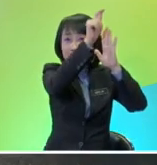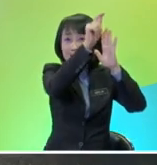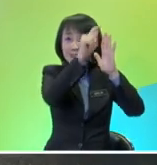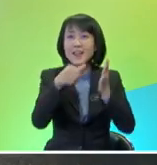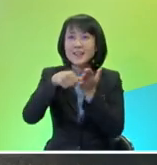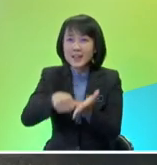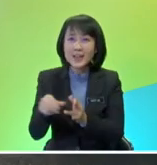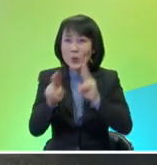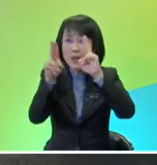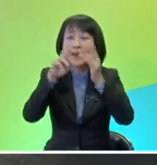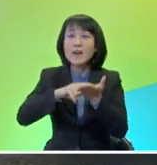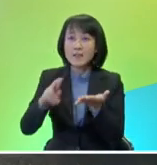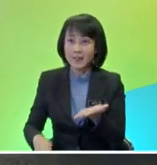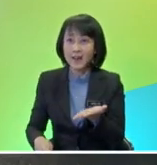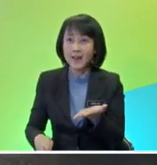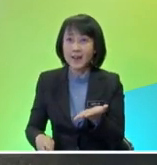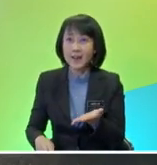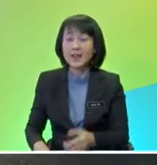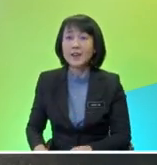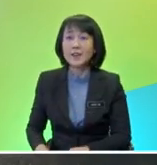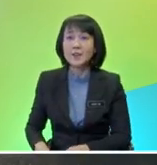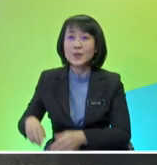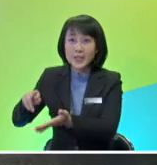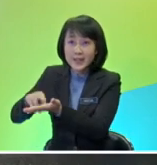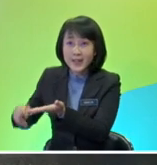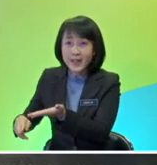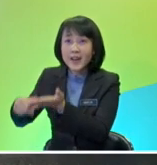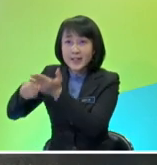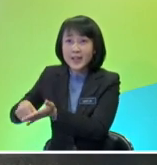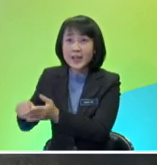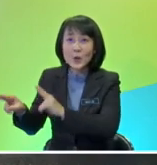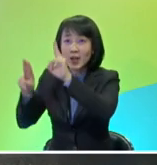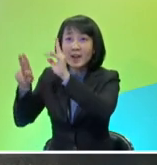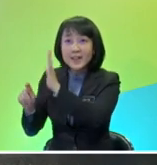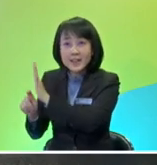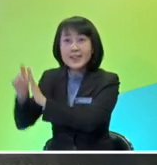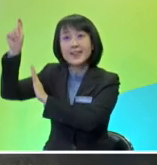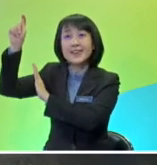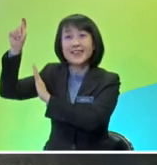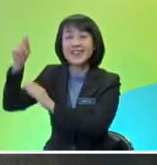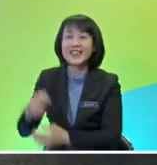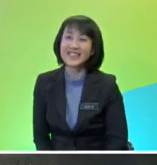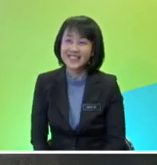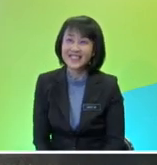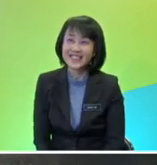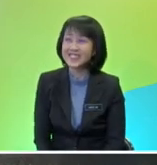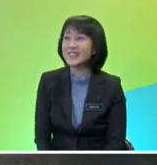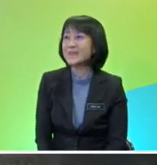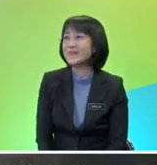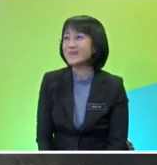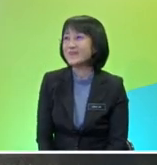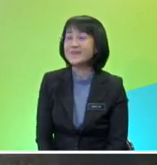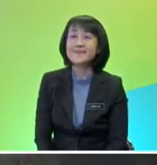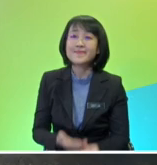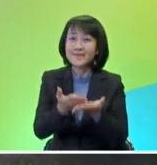Wah, okey cikgu. Apa kata kita pergi dulu nak mendaftar untuk menjadi pendaki Gunung Kinabalu nak lagi tak cikgu? Boleh. Okey. Kepada anda